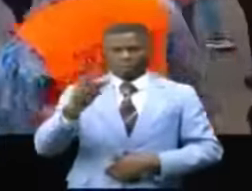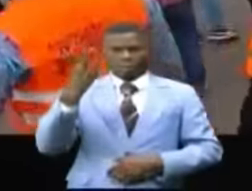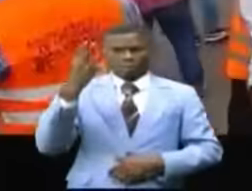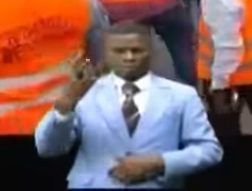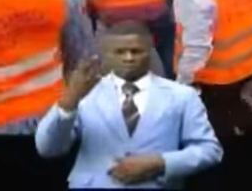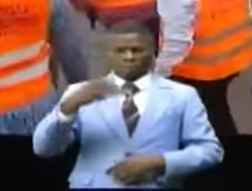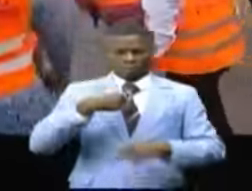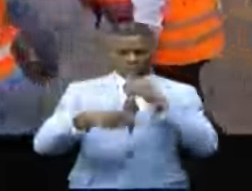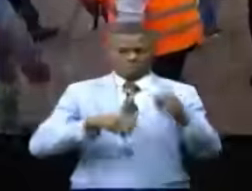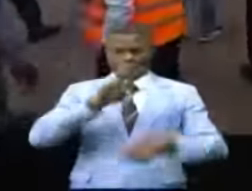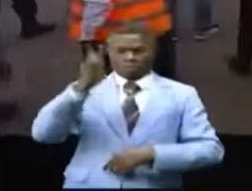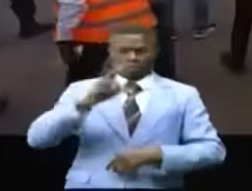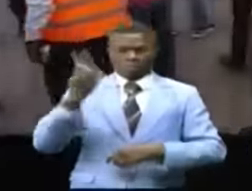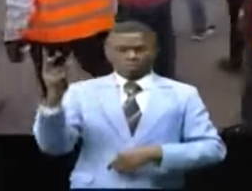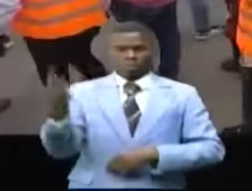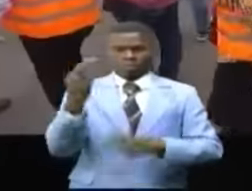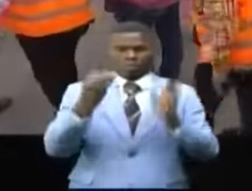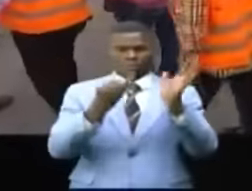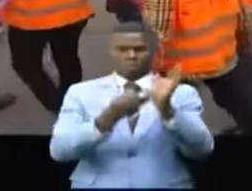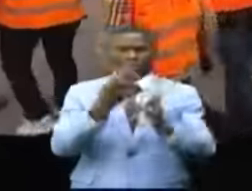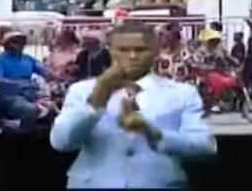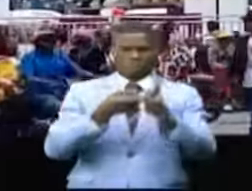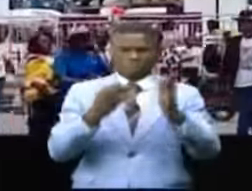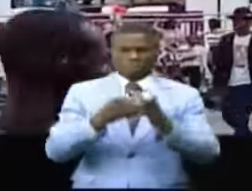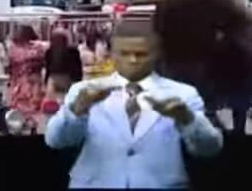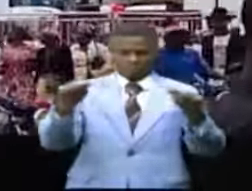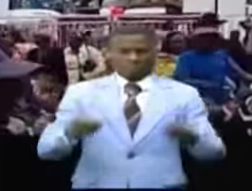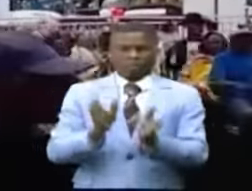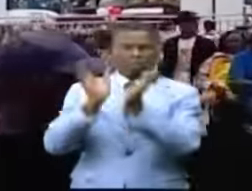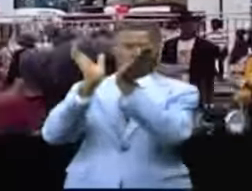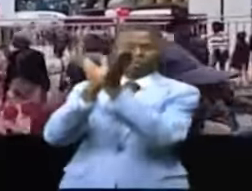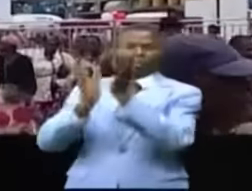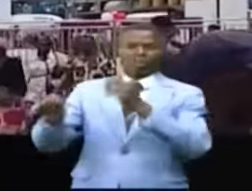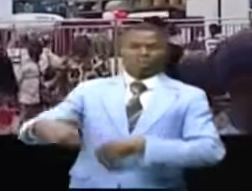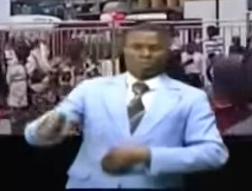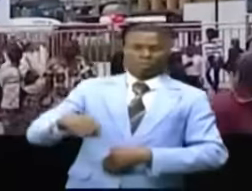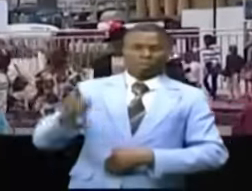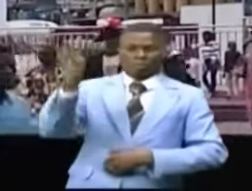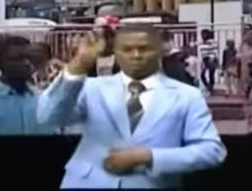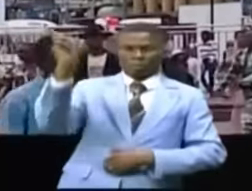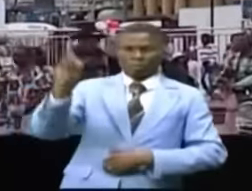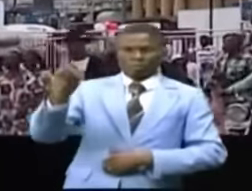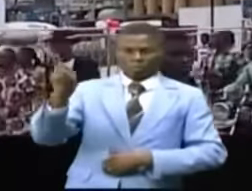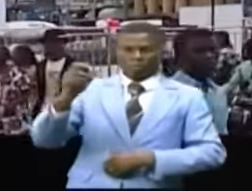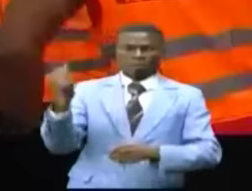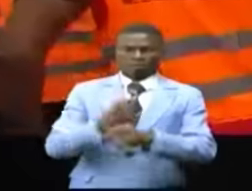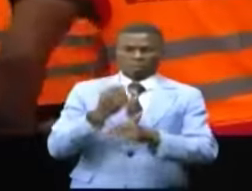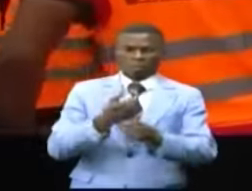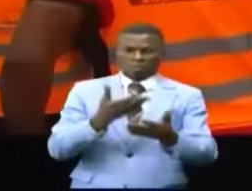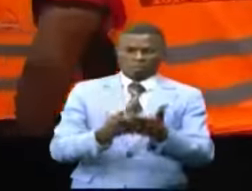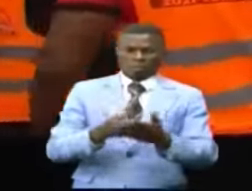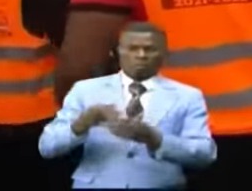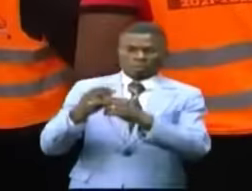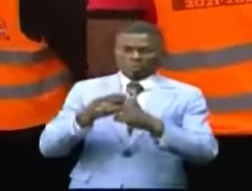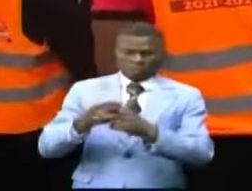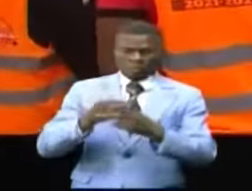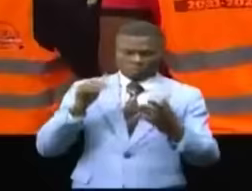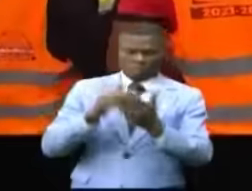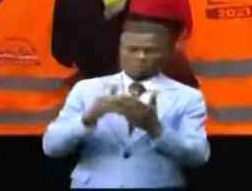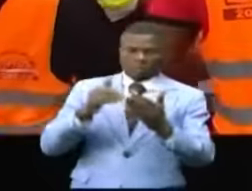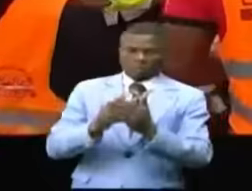lancé ce vendredi 27 octobre à partir de la place Victoire dans la commune de Kalamou. Cette opération de contrainte qui